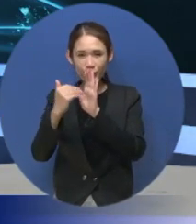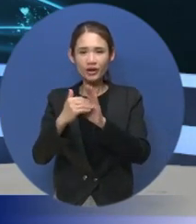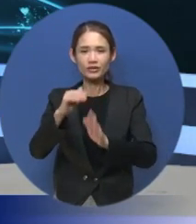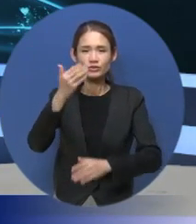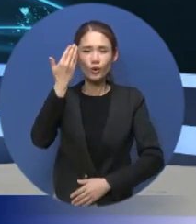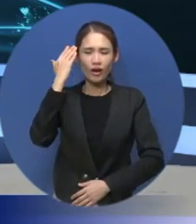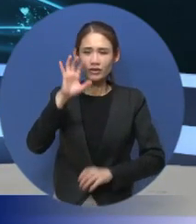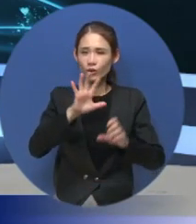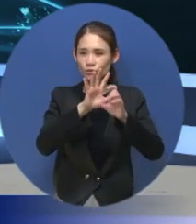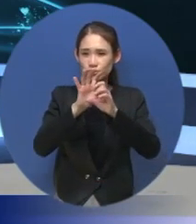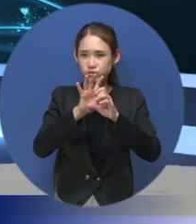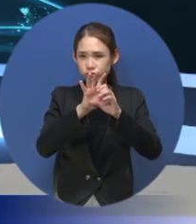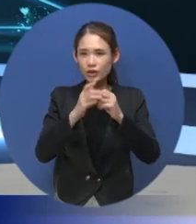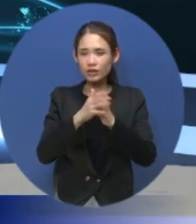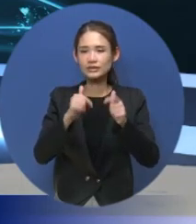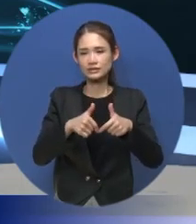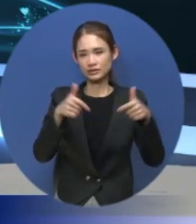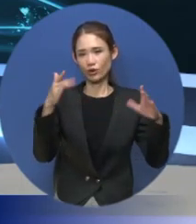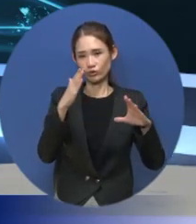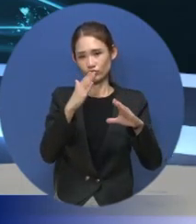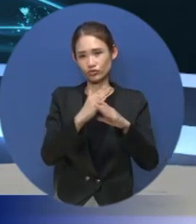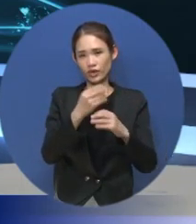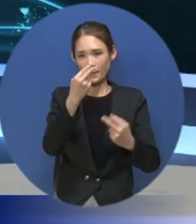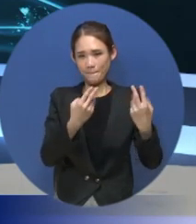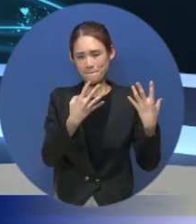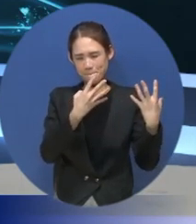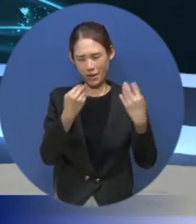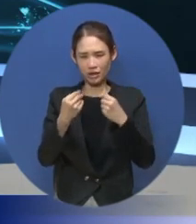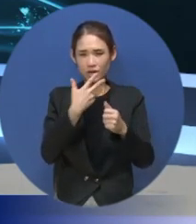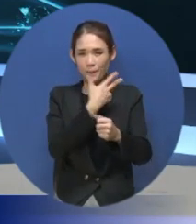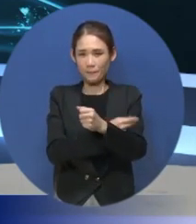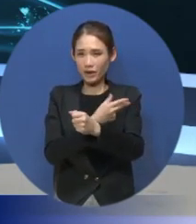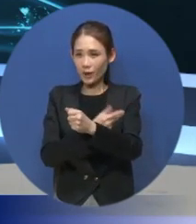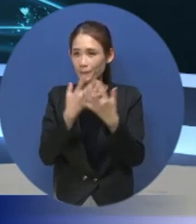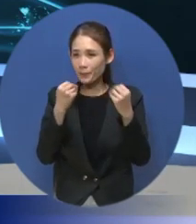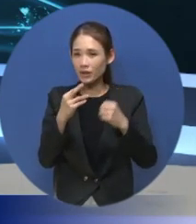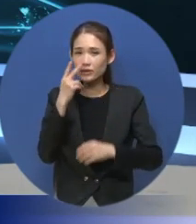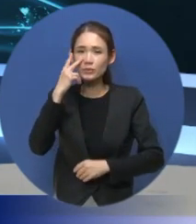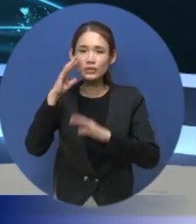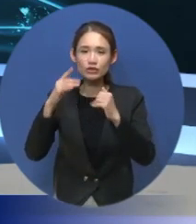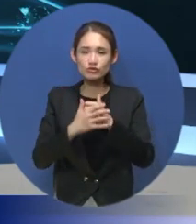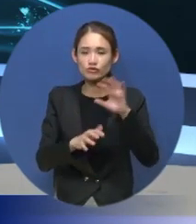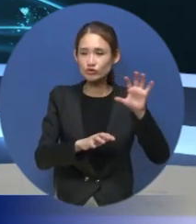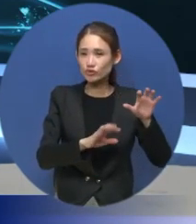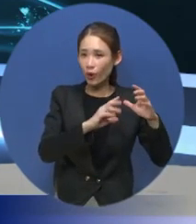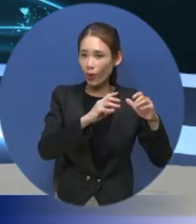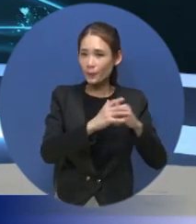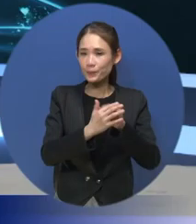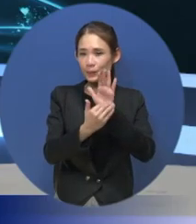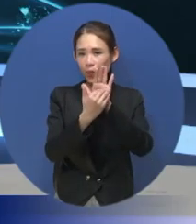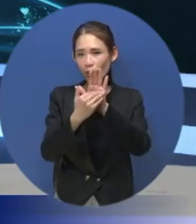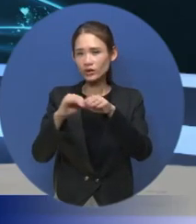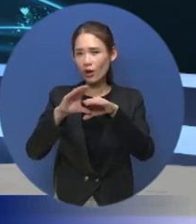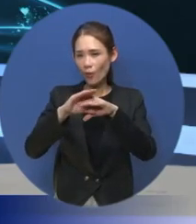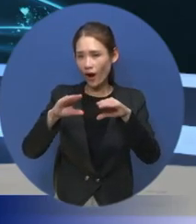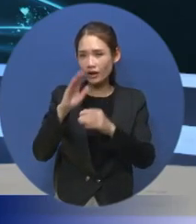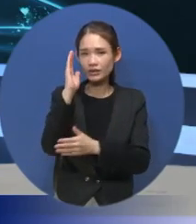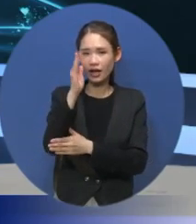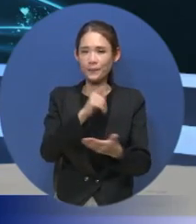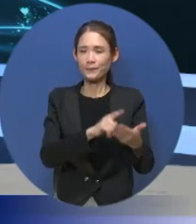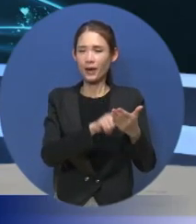코로나 환자가 증가하는 추세입니다. 비교적 많은 백신 접종률을 보이는 미국과 유럽에서는 봉쇄 완화 이야기가